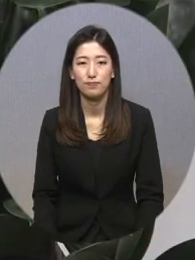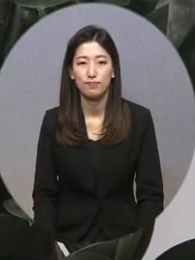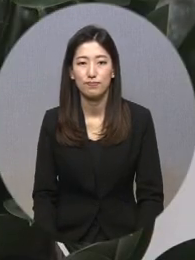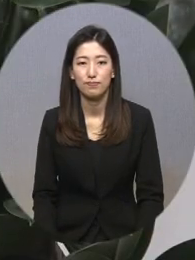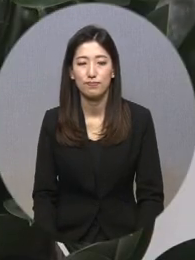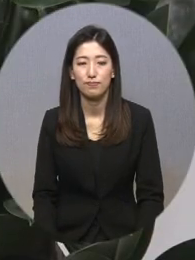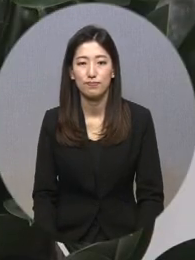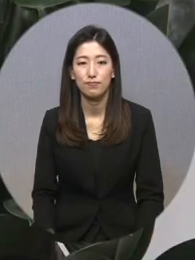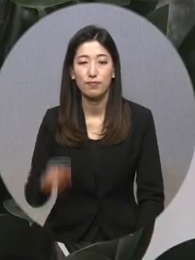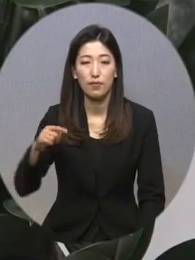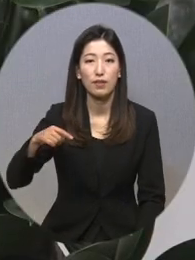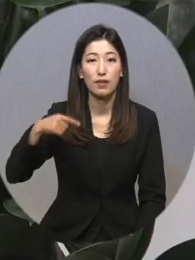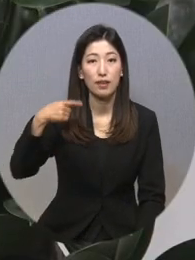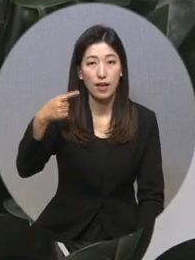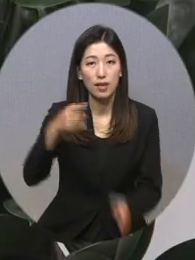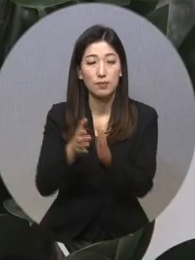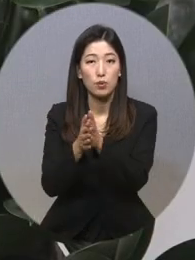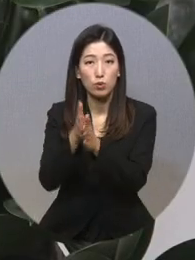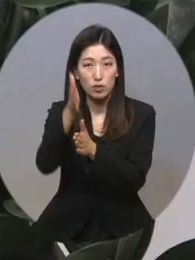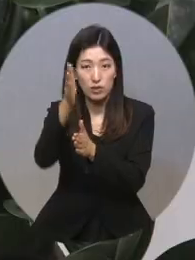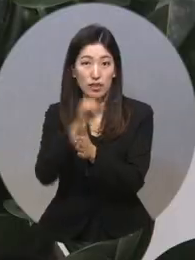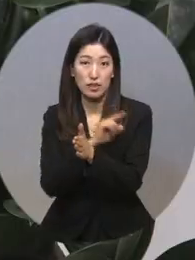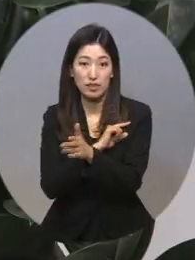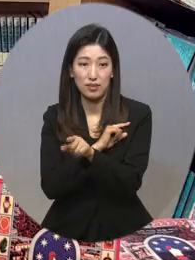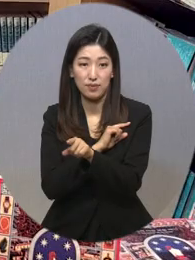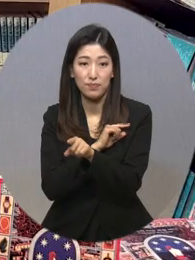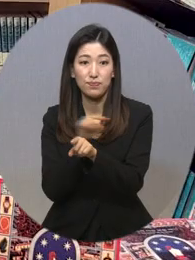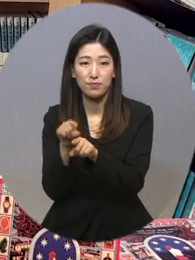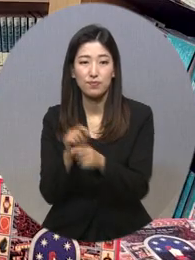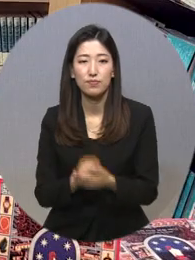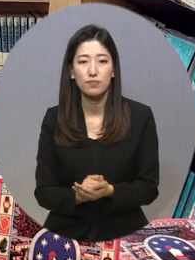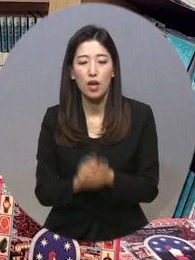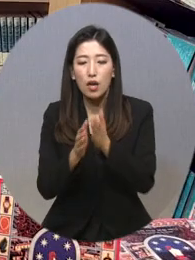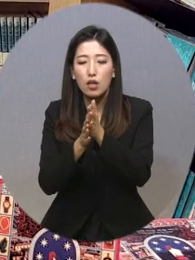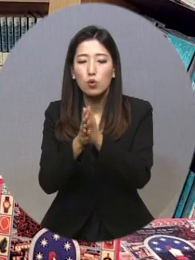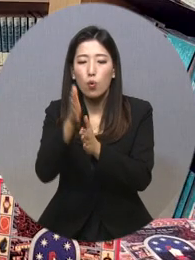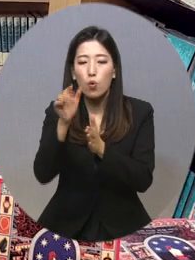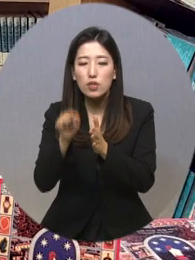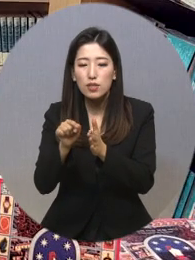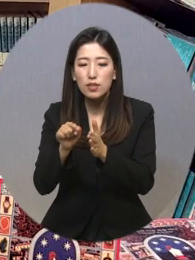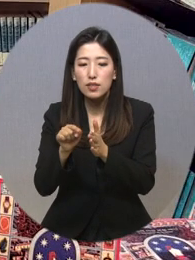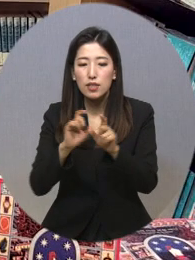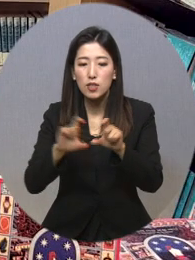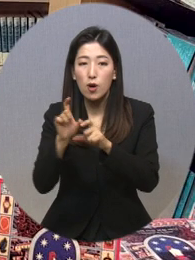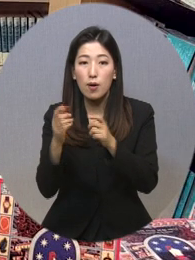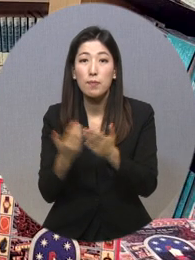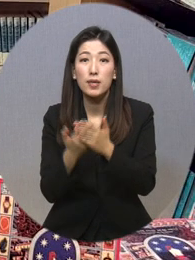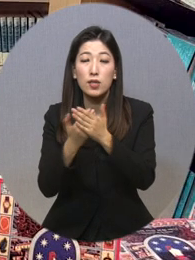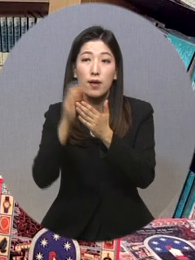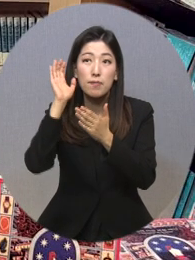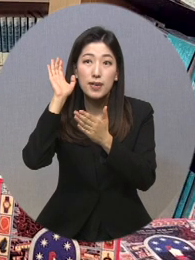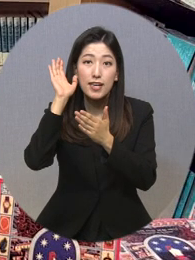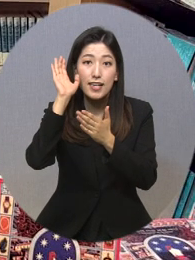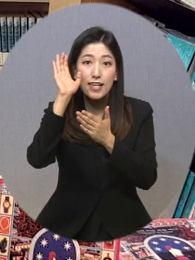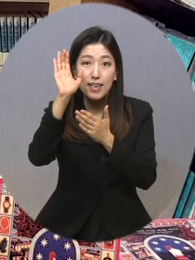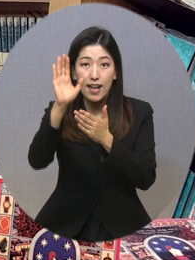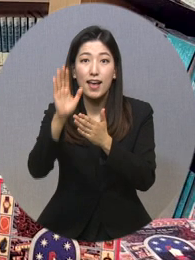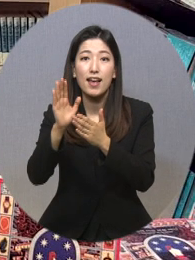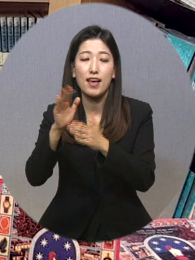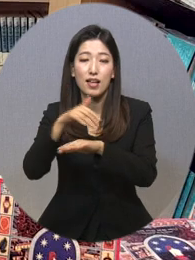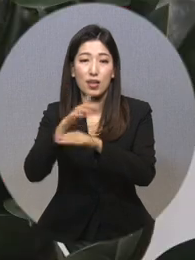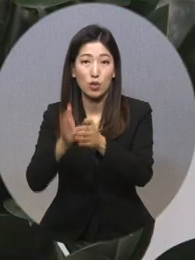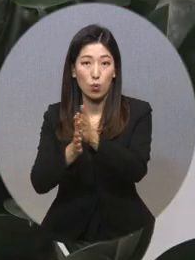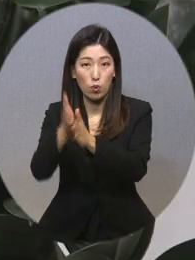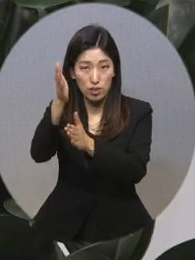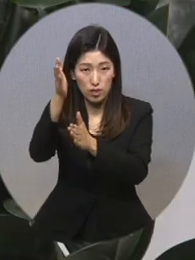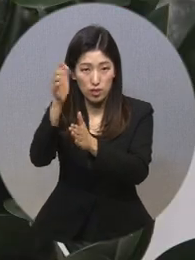넥스트 시티라고 하는 책은 도시의 미래에 대해서 제가 갖고 있는 경험들을 살려서 바람직한 도시